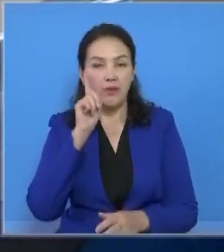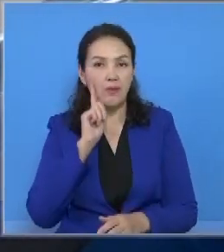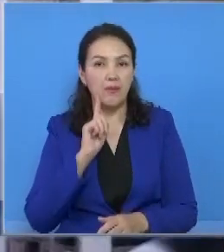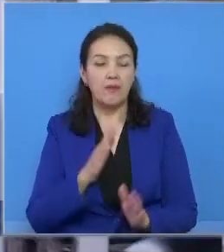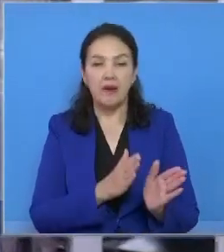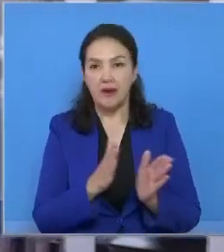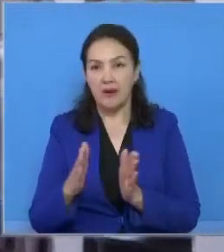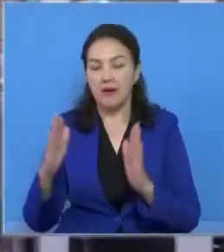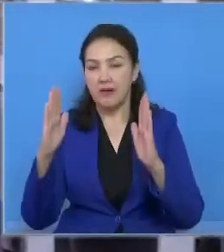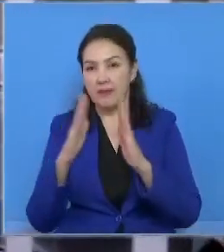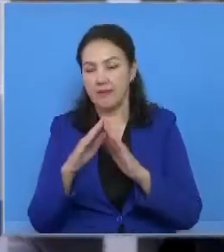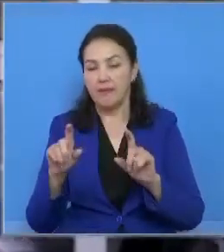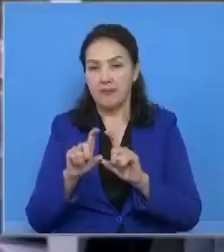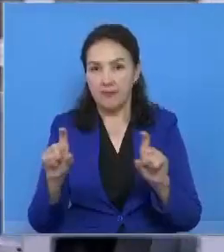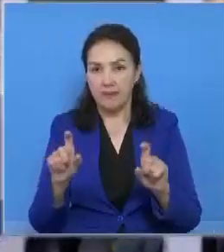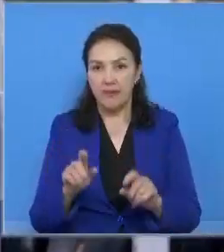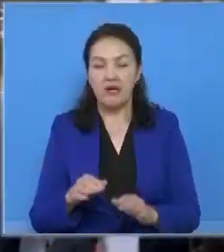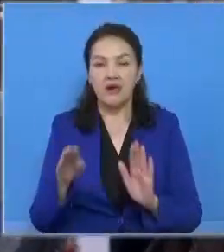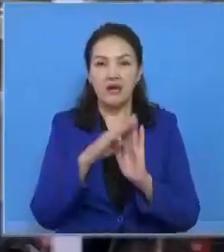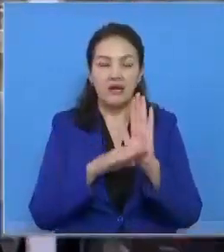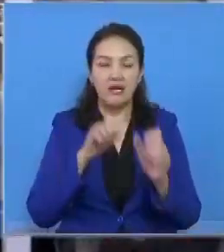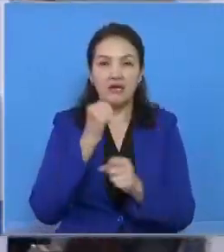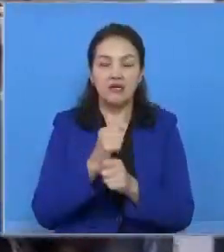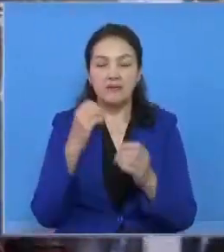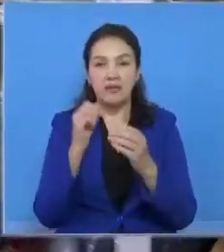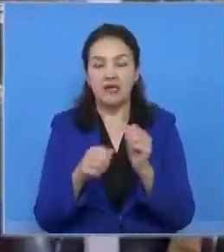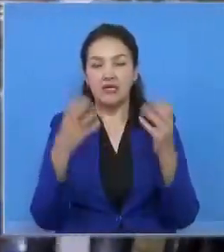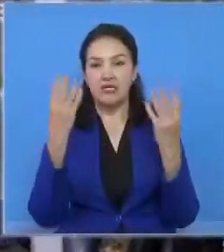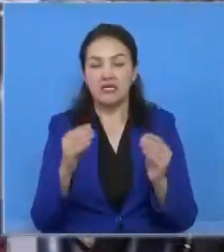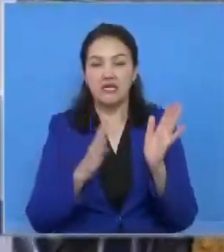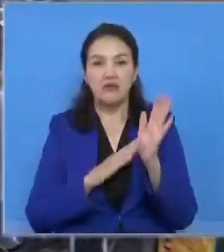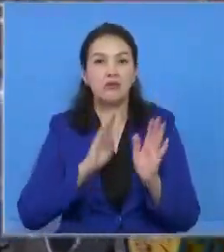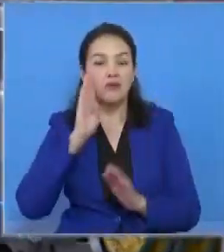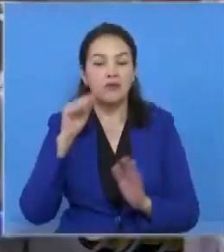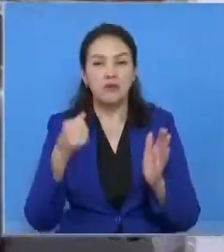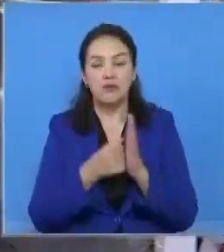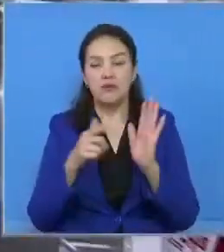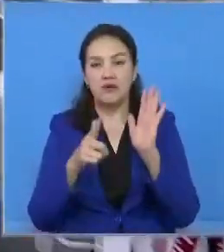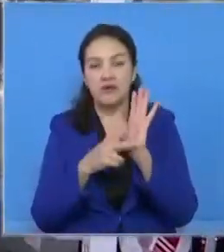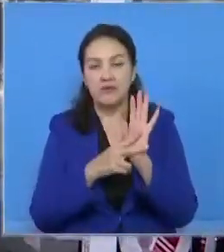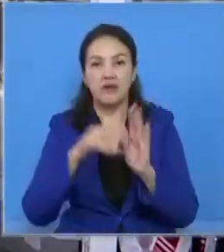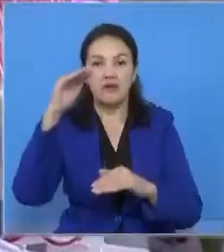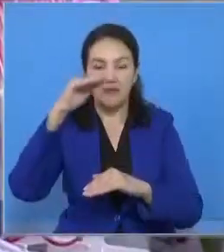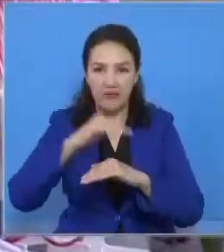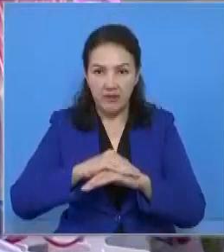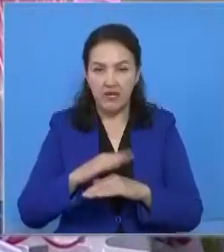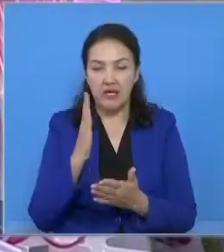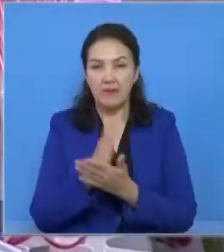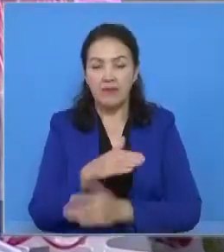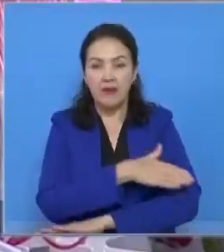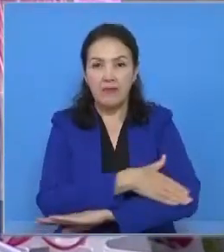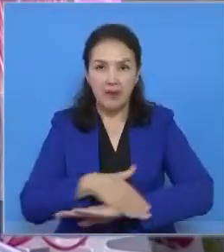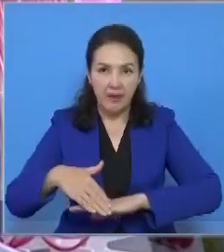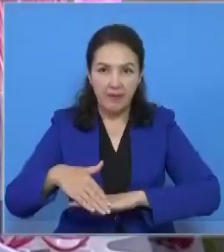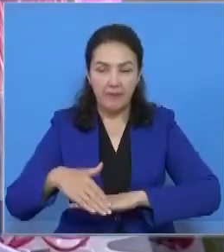и порядка в доме и в офисе. График работы ежедневно с 9 утра до 8 часов вечера. Магазины «Зета» расположены по